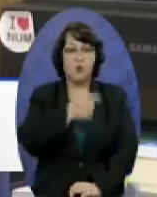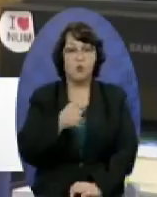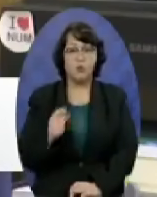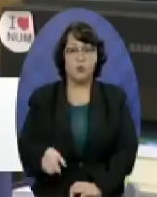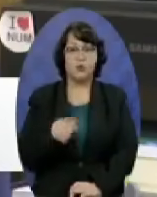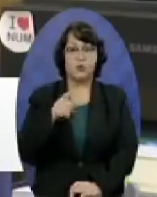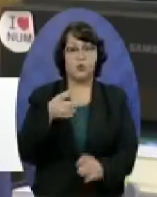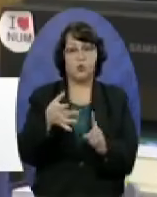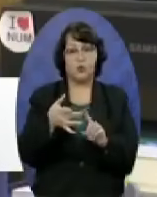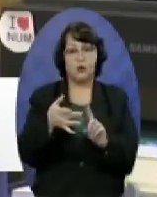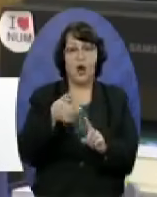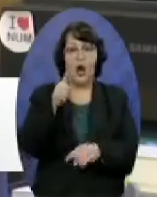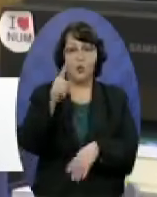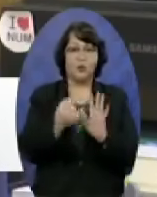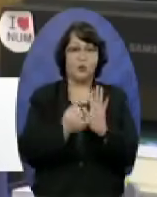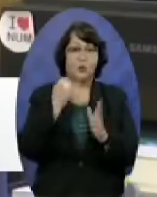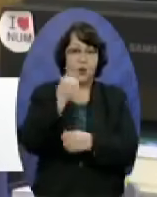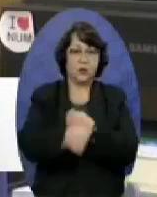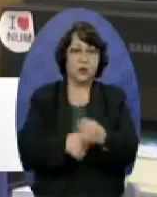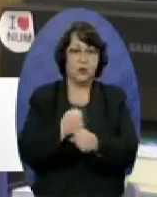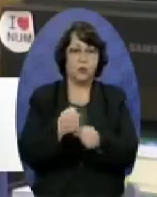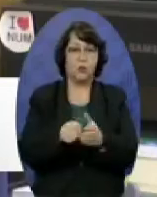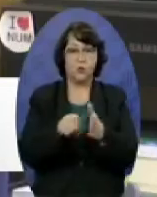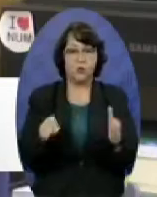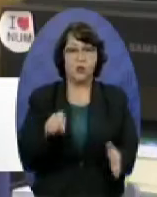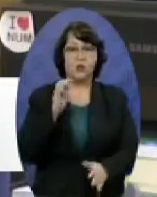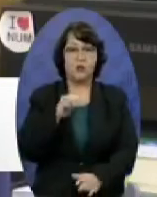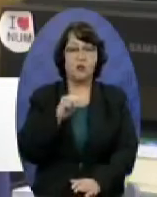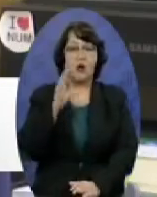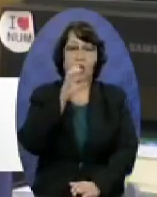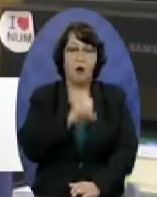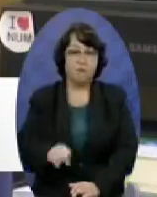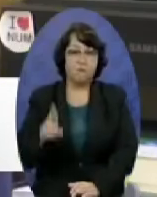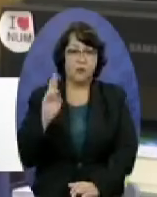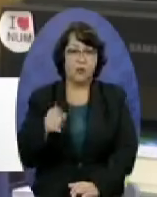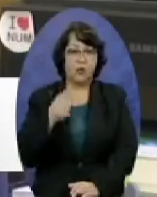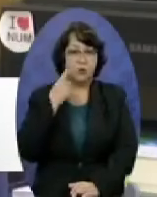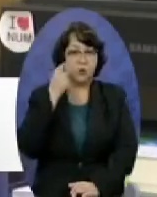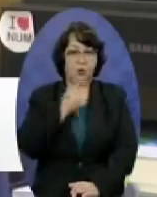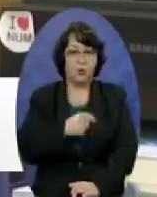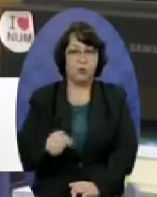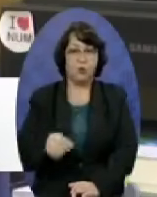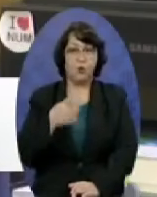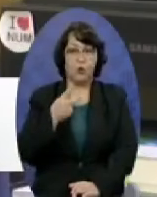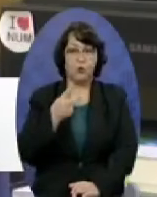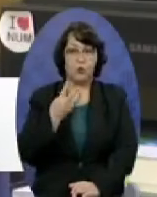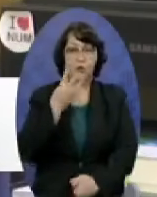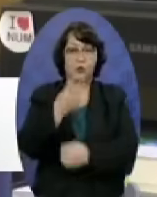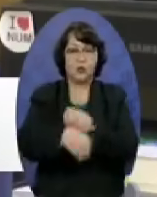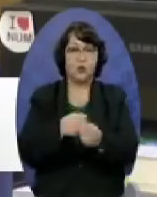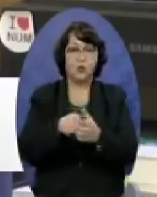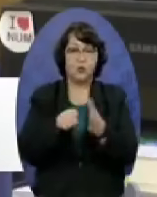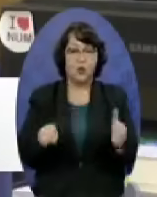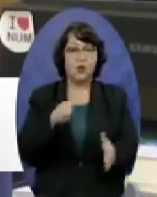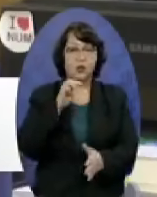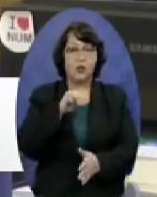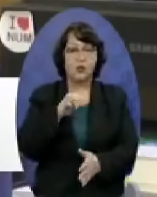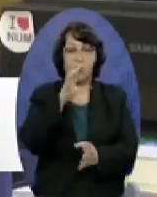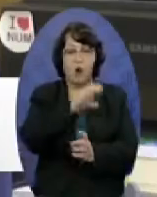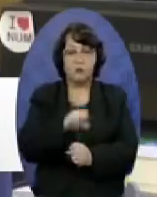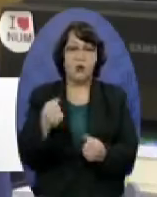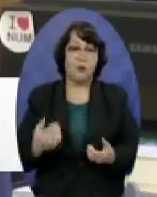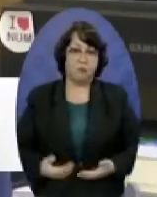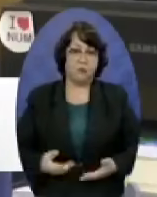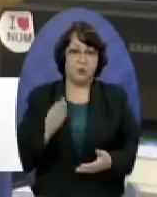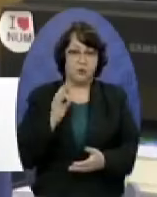16 жилийн тэтгэвэр авчийн 16 жилийн хугацаанд эмэгтэйчүүд нь 24 жил авчийн. Тэгэхэр ч гарцаа байхгүй эдгээр